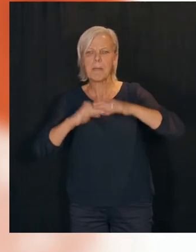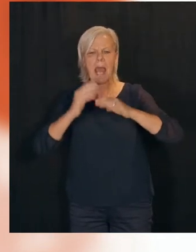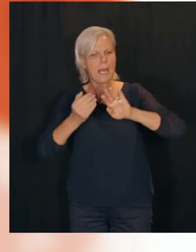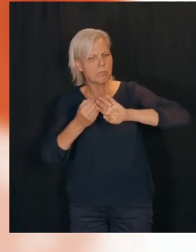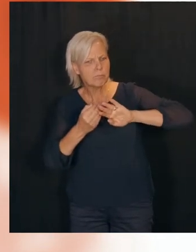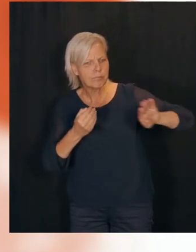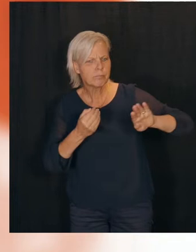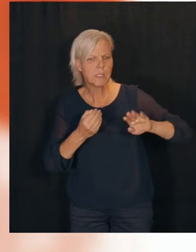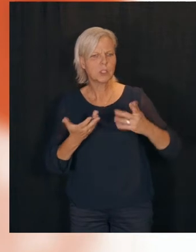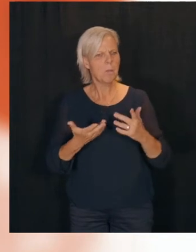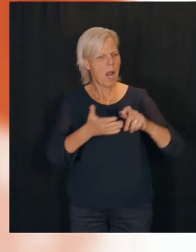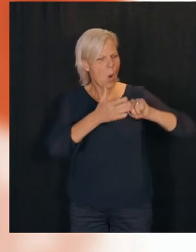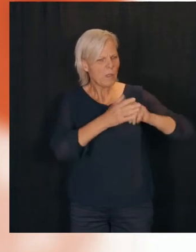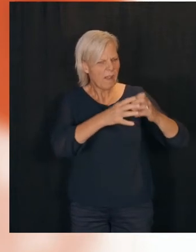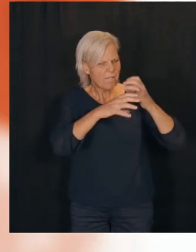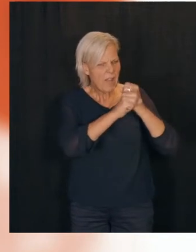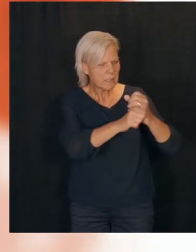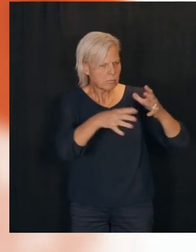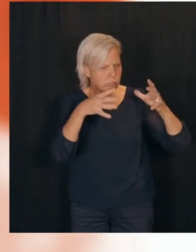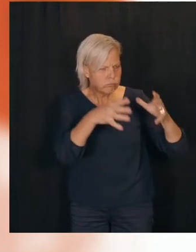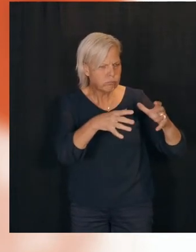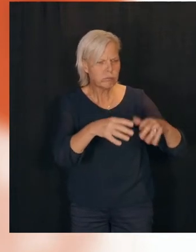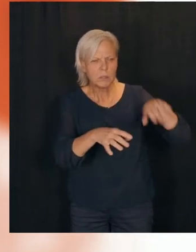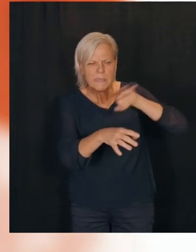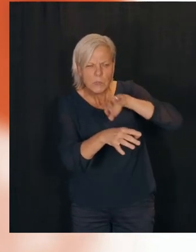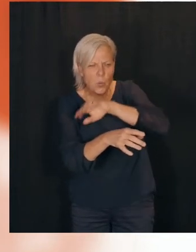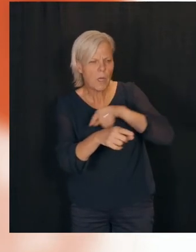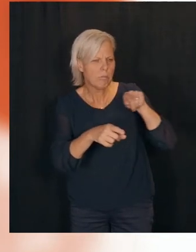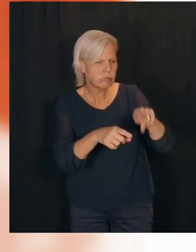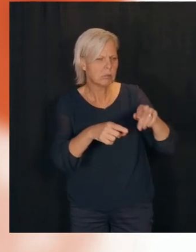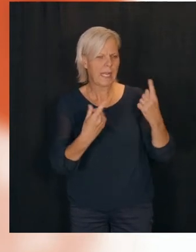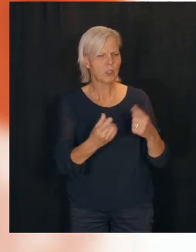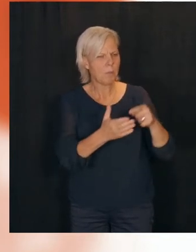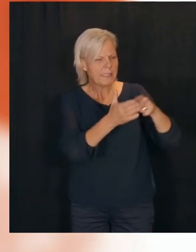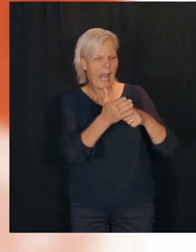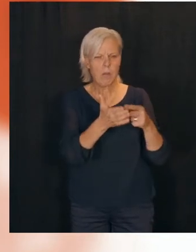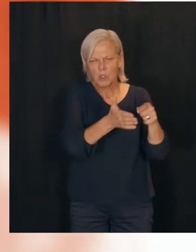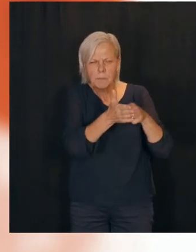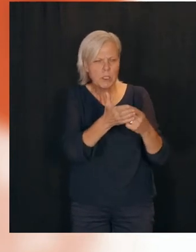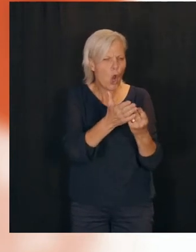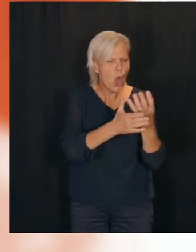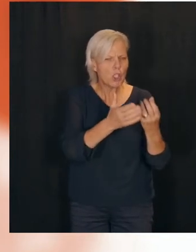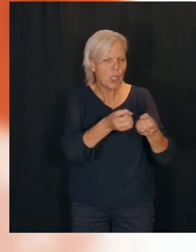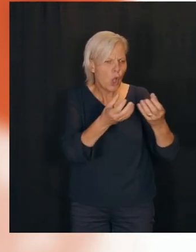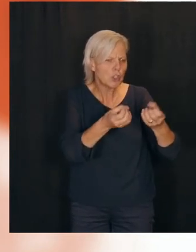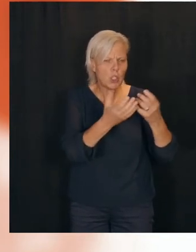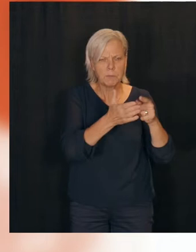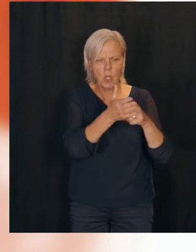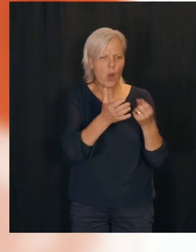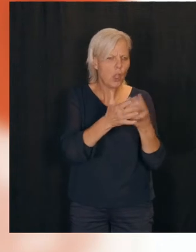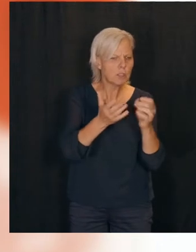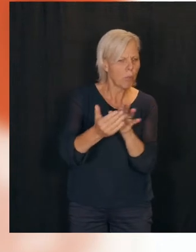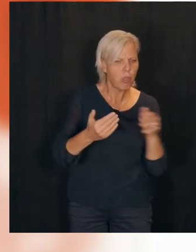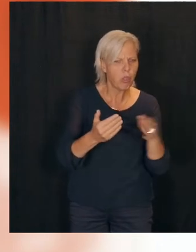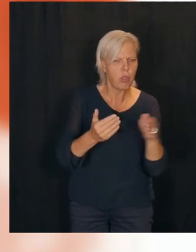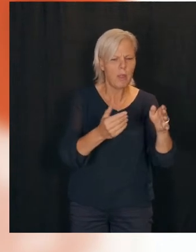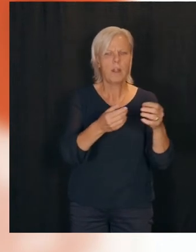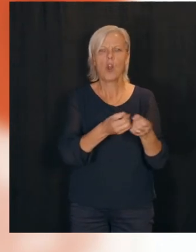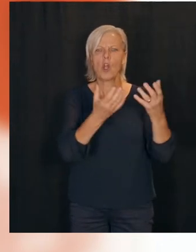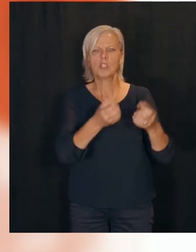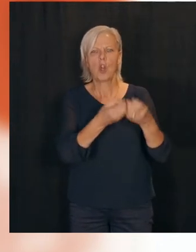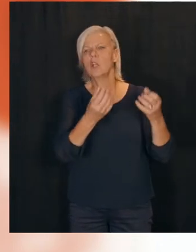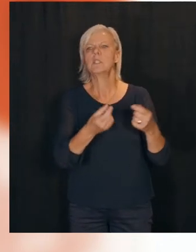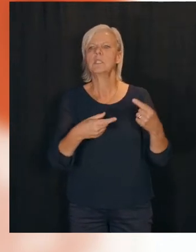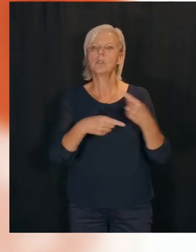fast människor i historier som bygger på särlösningar och särskilda omvägar som